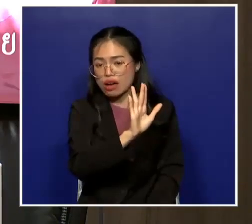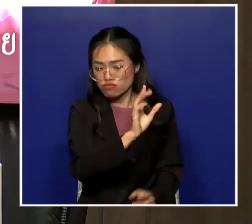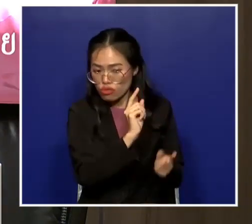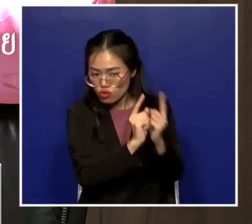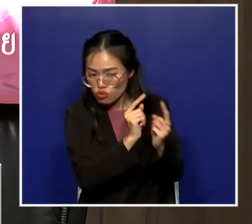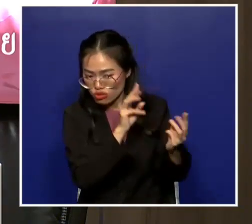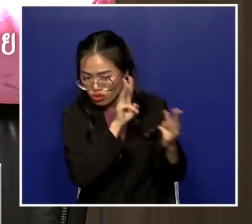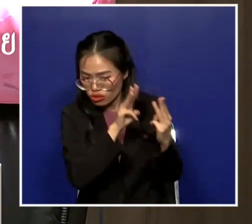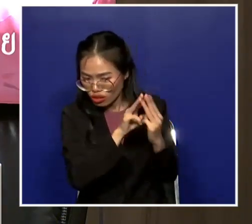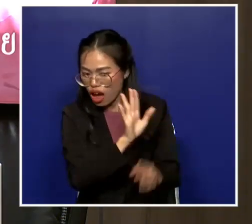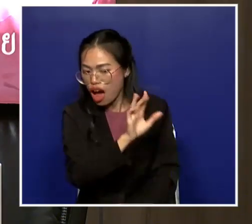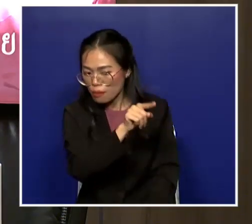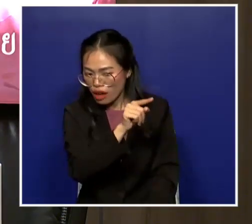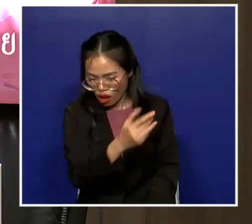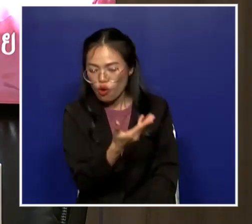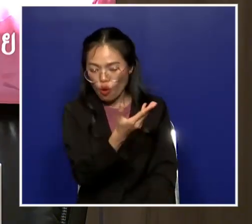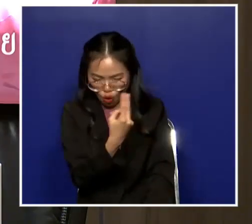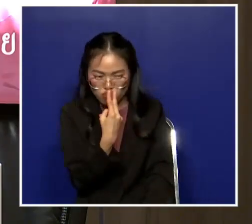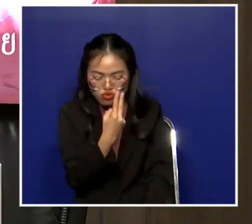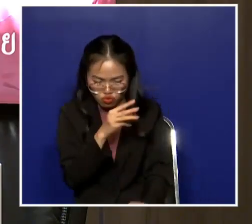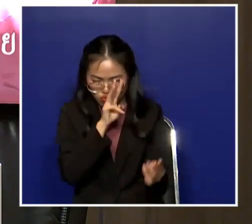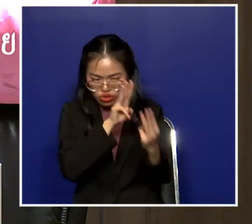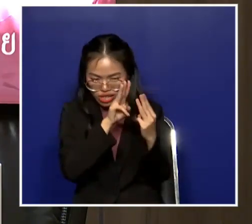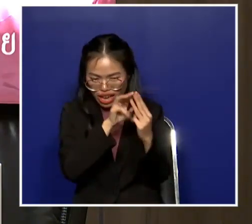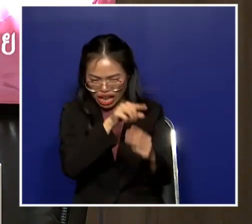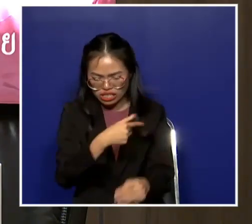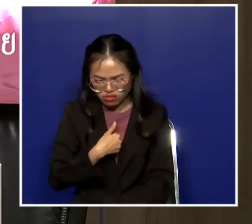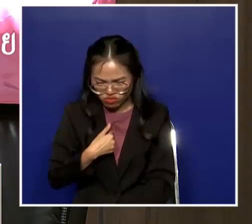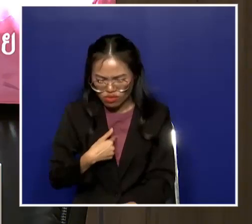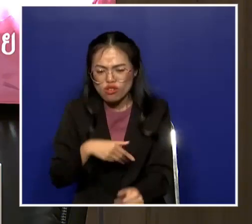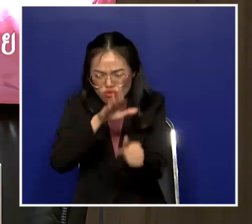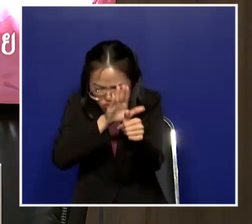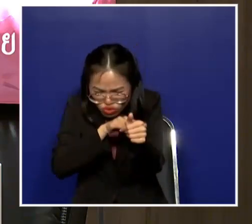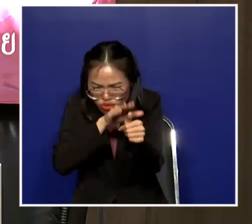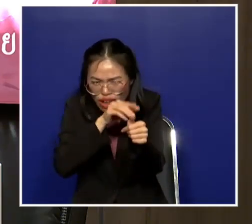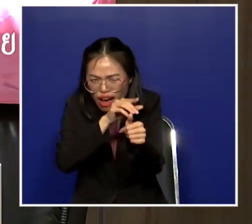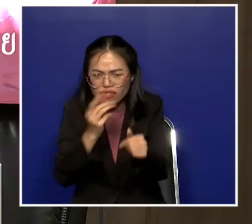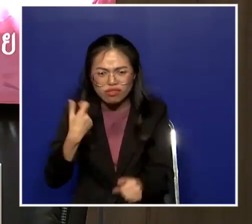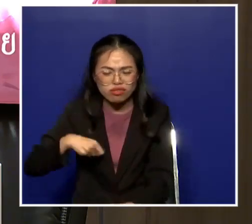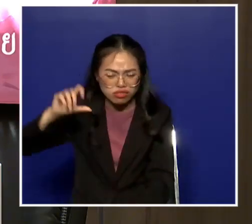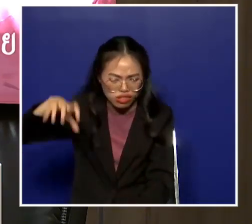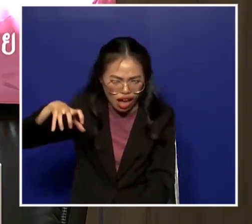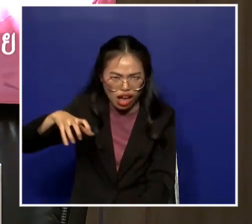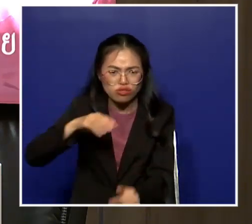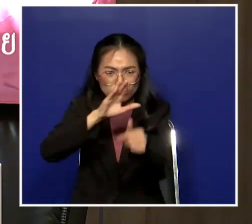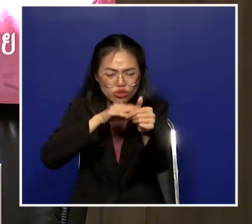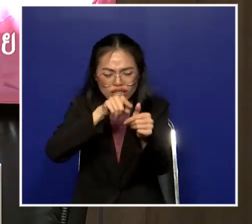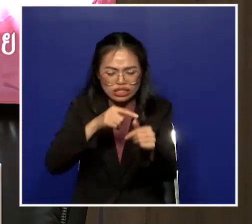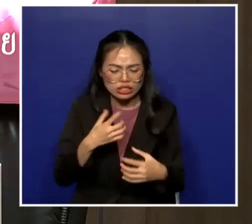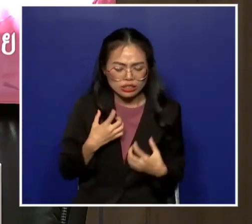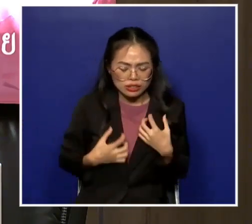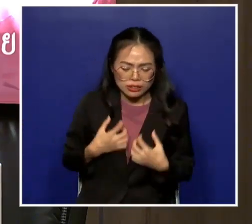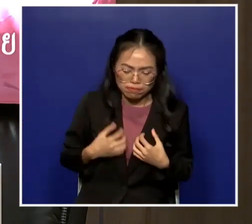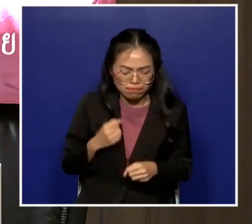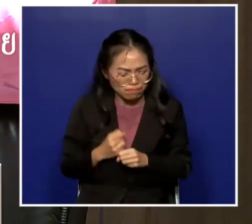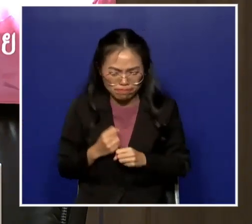องสัญญานะผมขอดูสัญญาผมสงสารอัยการสูงสุดนะผมบี้ไปหลายครั้งมีอำนาจศาลสั่งไปเนี่ยท่านยังอึดอัดใจเลยผมพูด